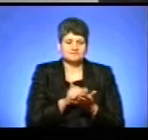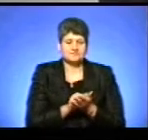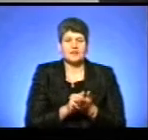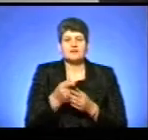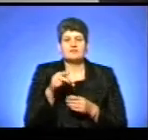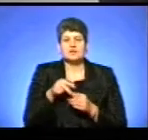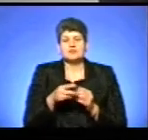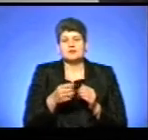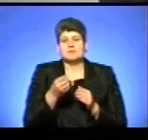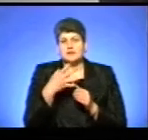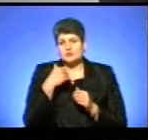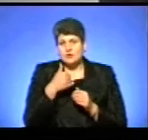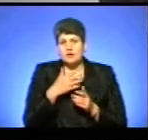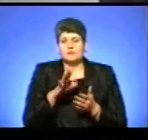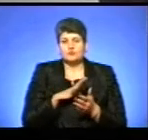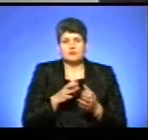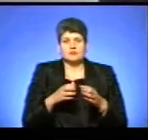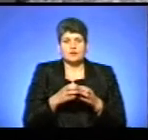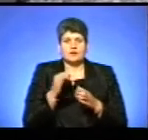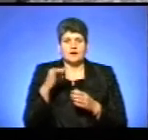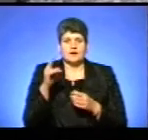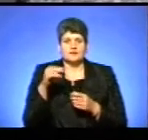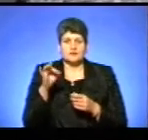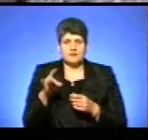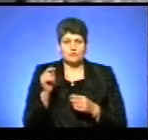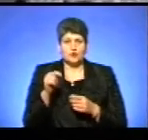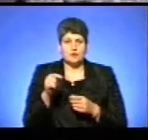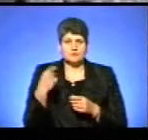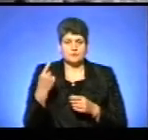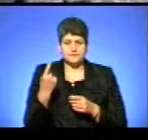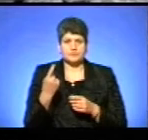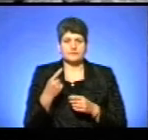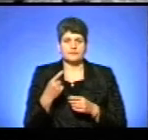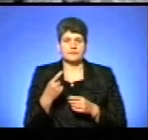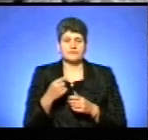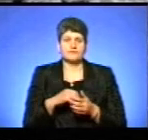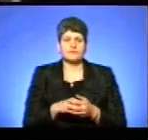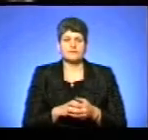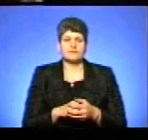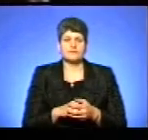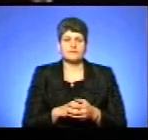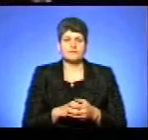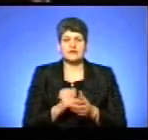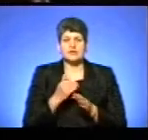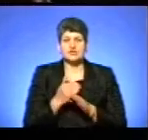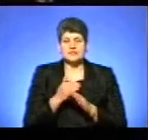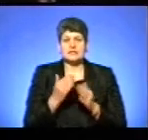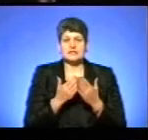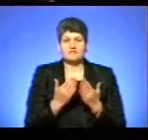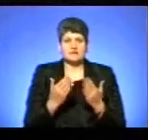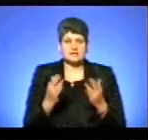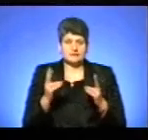2014-15 роках воював в батальйоні «Айдар» на Луганщині. Автор фото – Євгенія Калюшка. Частина виставки –